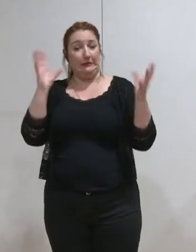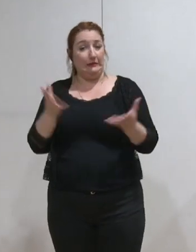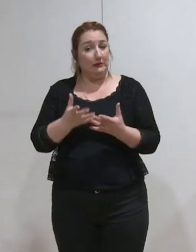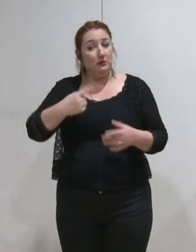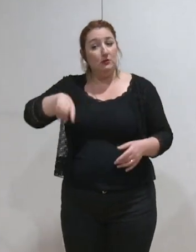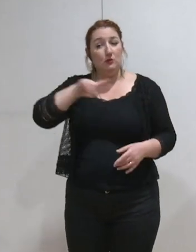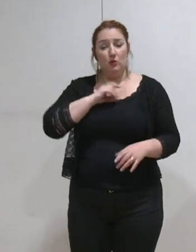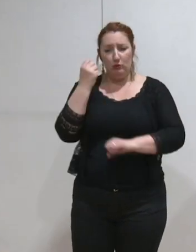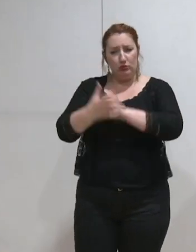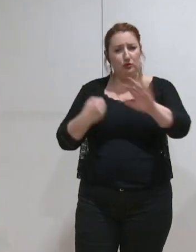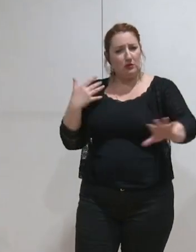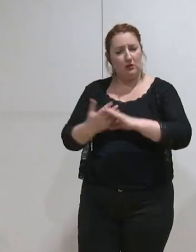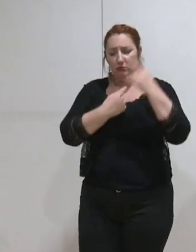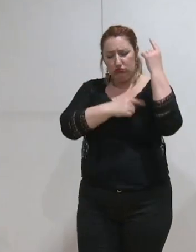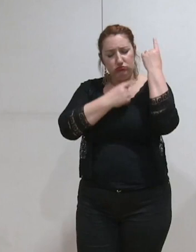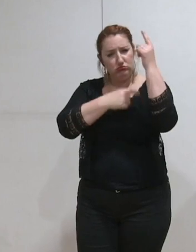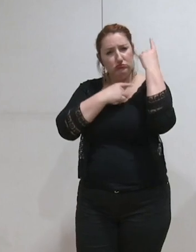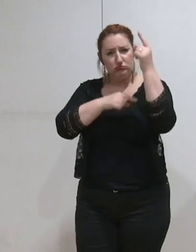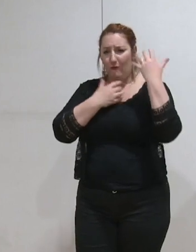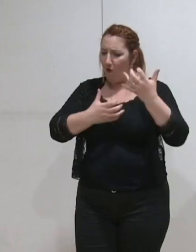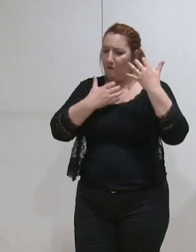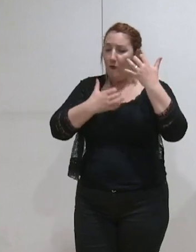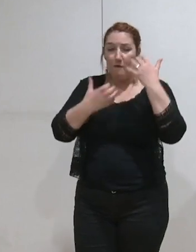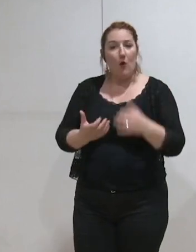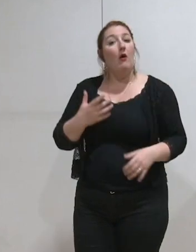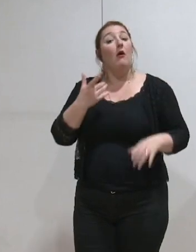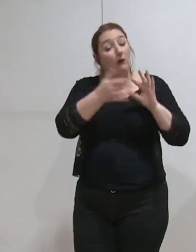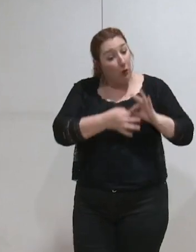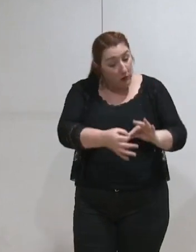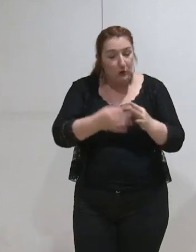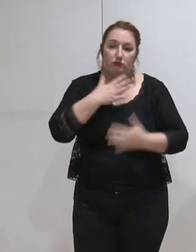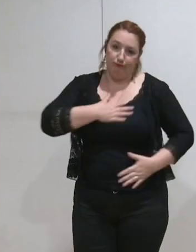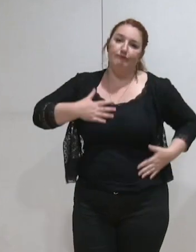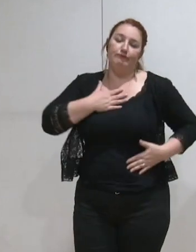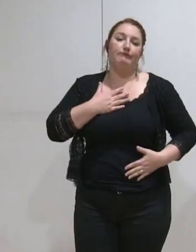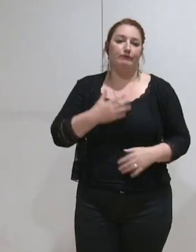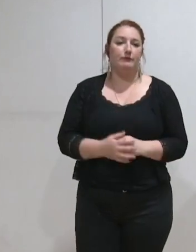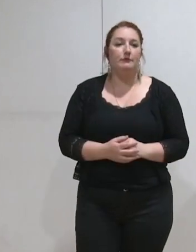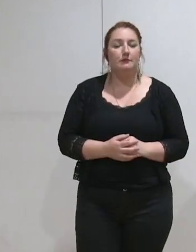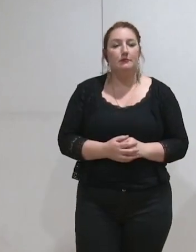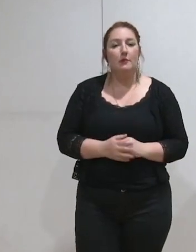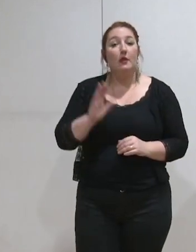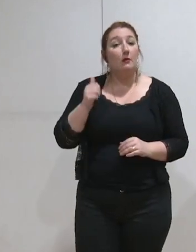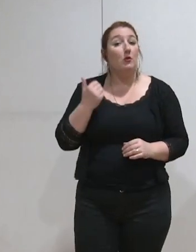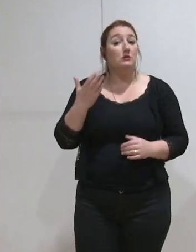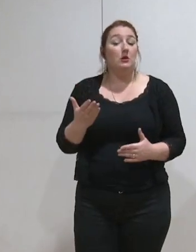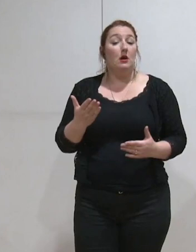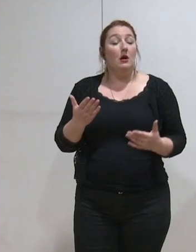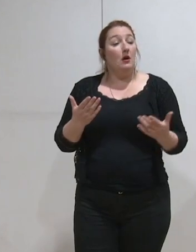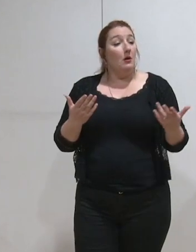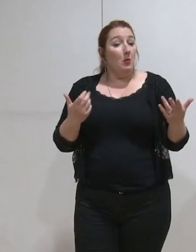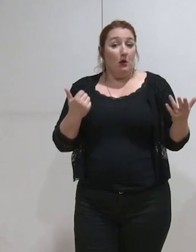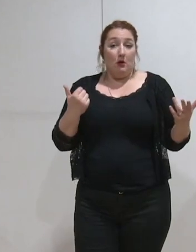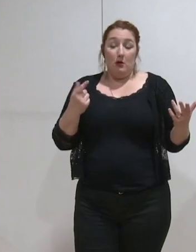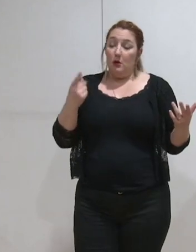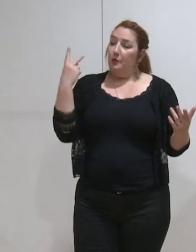défendu ces dernières années et nous nous réjouissons de voir qu'ell continue à être mise en œuvre et de ce point de vue je veux pour répondre à